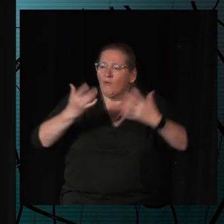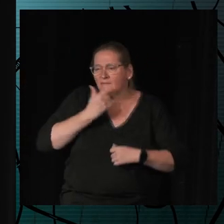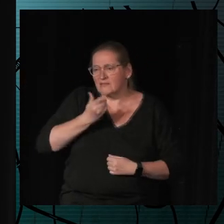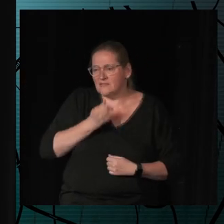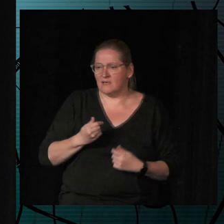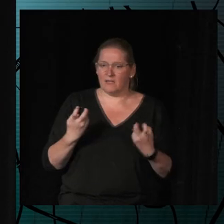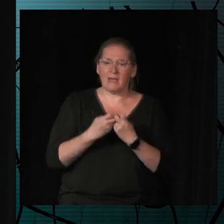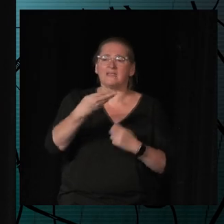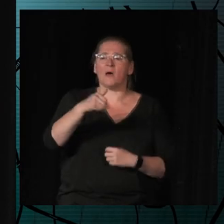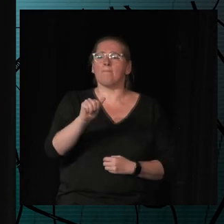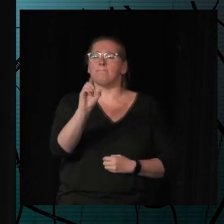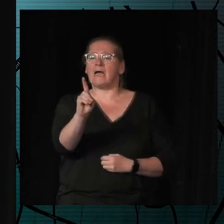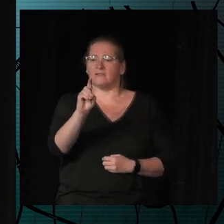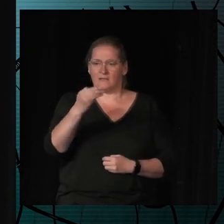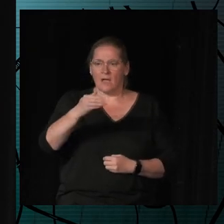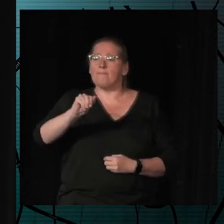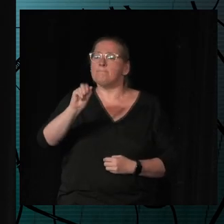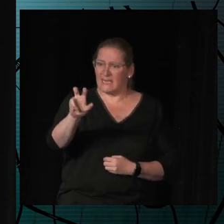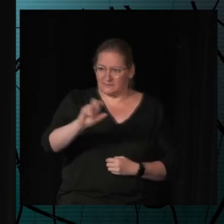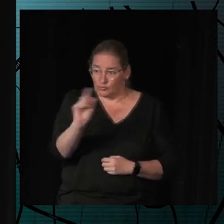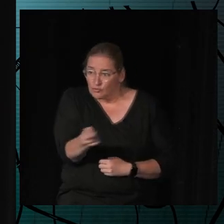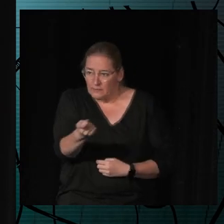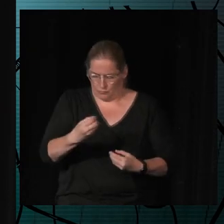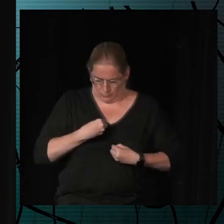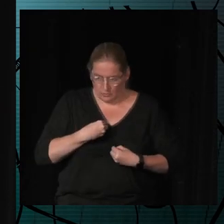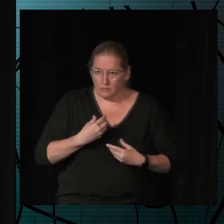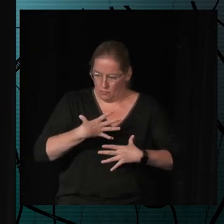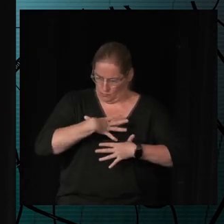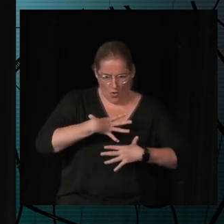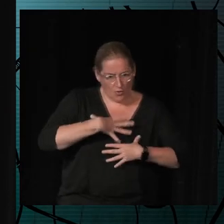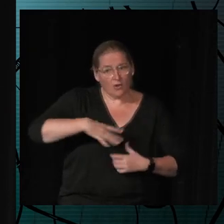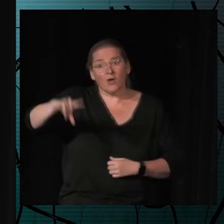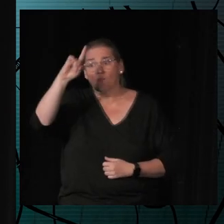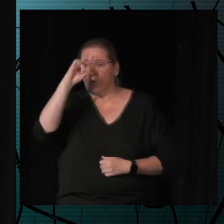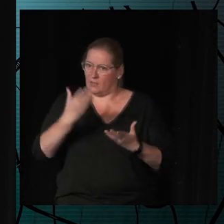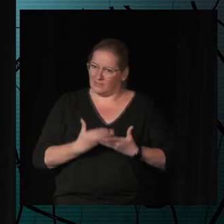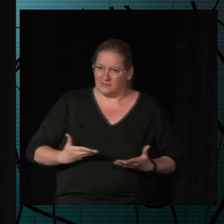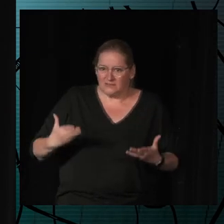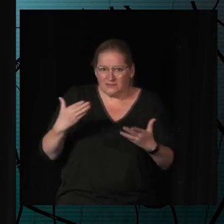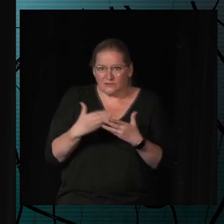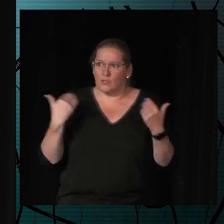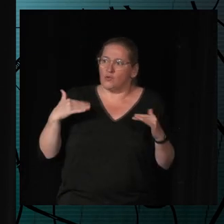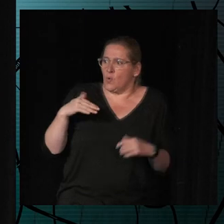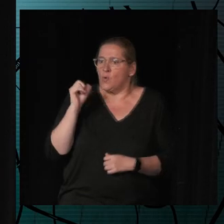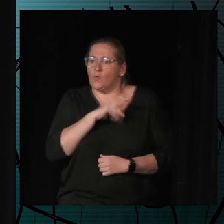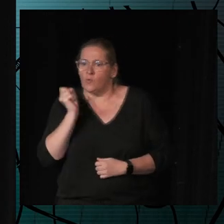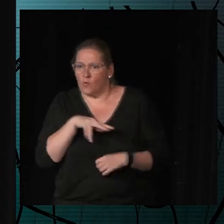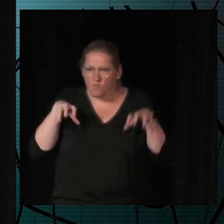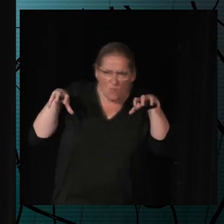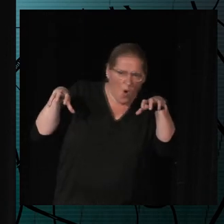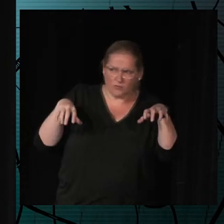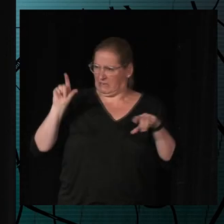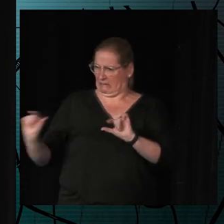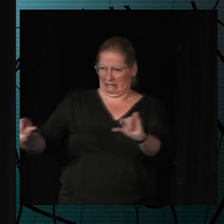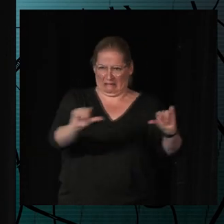notamment à Bad Max qui est théoriquement devrait faire peur puisqu'on est dans une situation d'urgence totale avec beaucoup de de monstres a tour mais j'ai